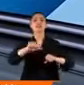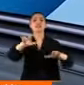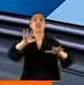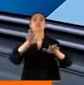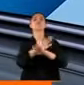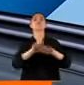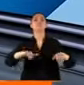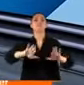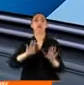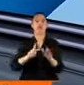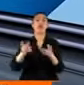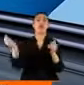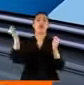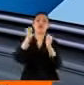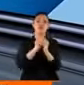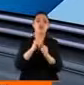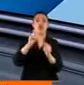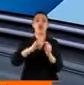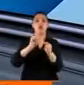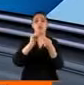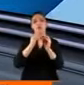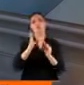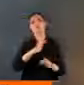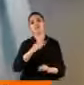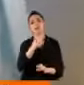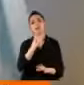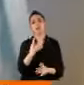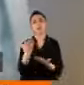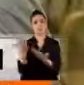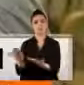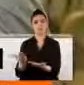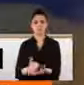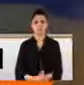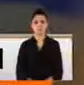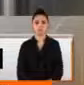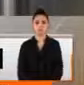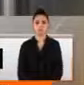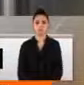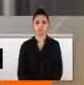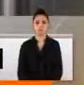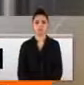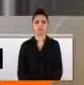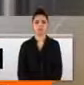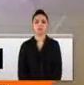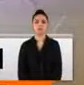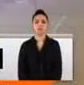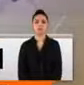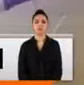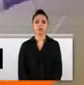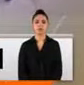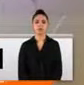gerçeğine ve beraberinde ekonomik sıkıntılara işaret etti. aşıya adil